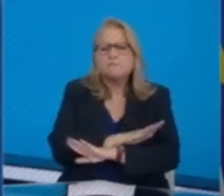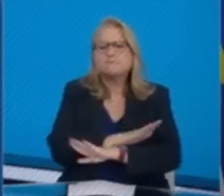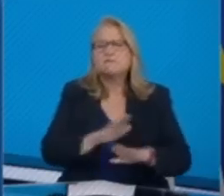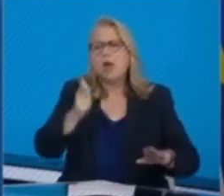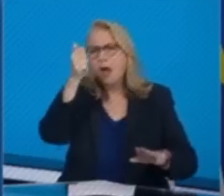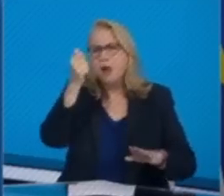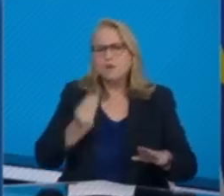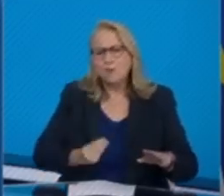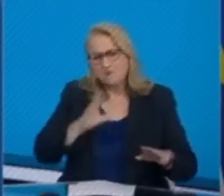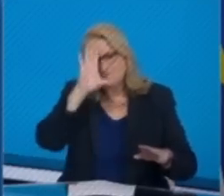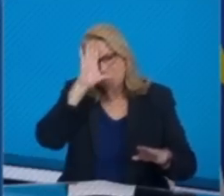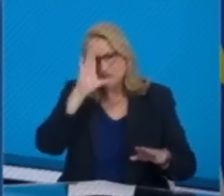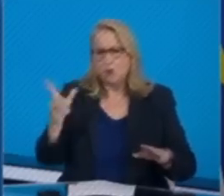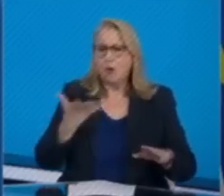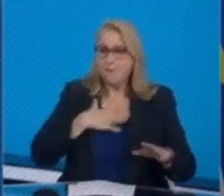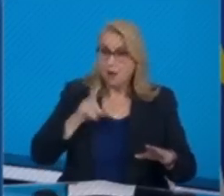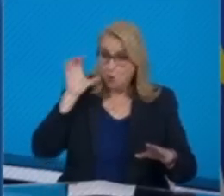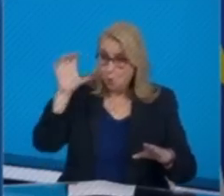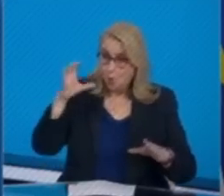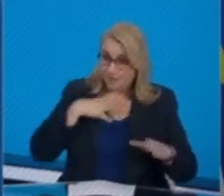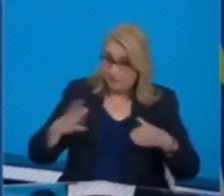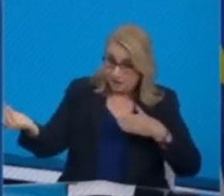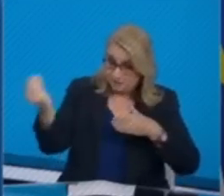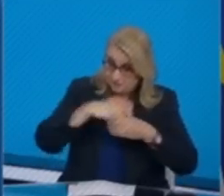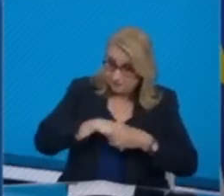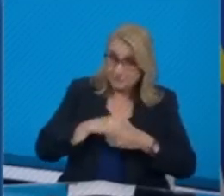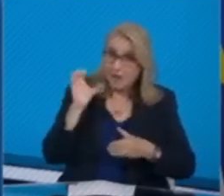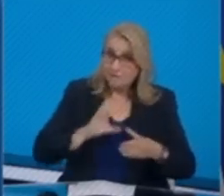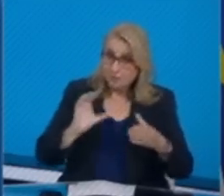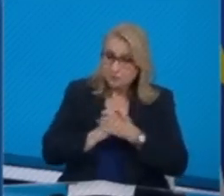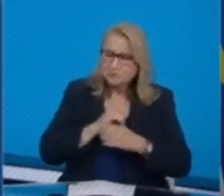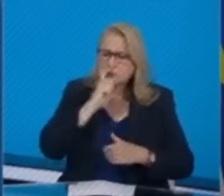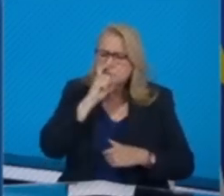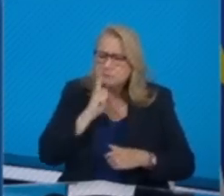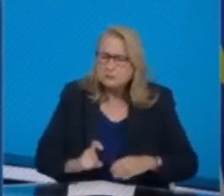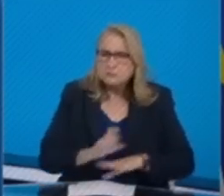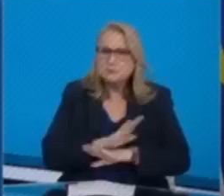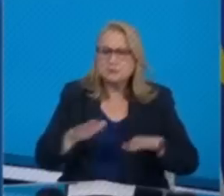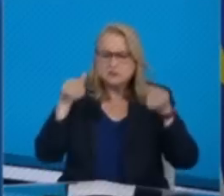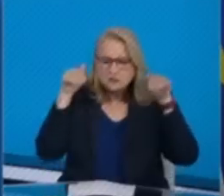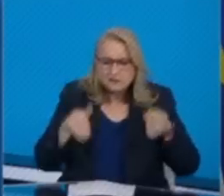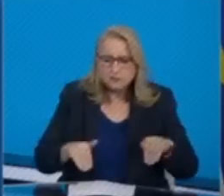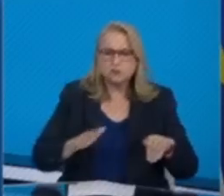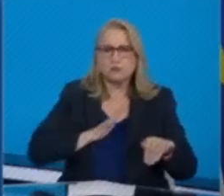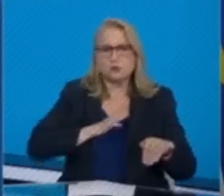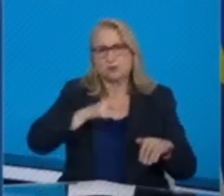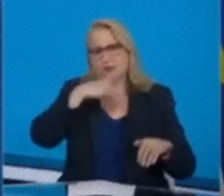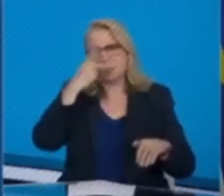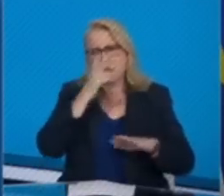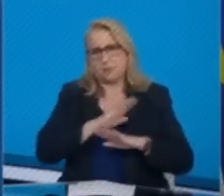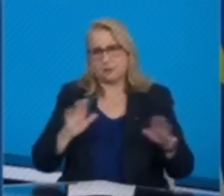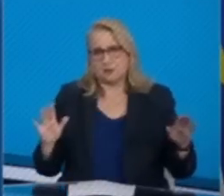οικογένειας. Θέλω να πιστεύω ότι αυτό το μήνυμα έχει γίνει απολύτως κατανοητό και στην Αλβανία. Σέβομαι απόλυτα τη διάκριση των εξουσιών. Να είμαι